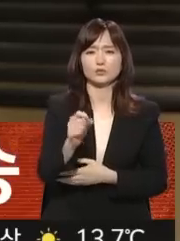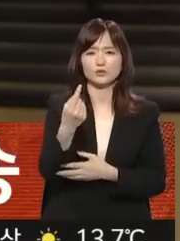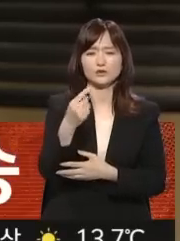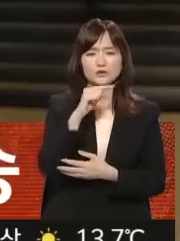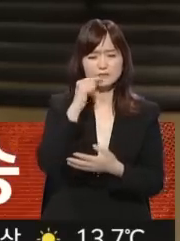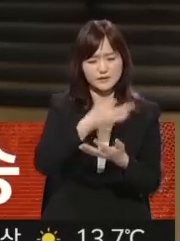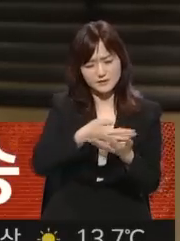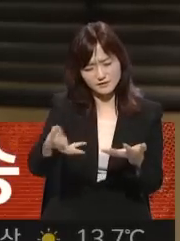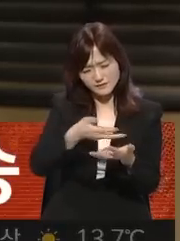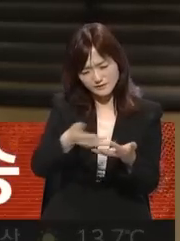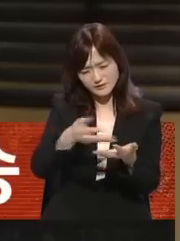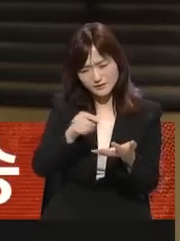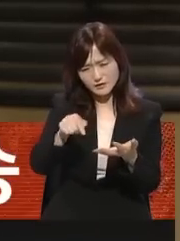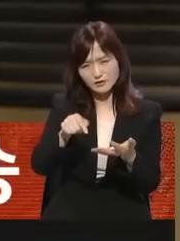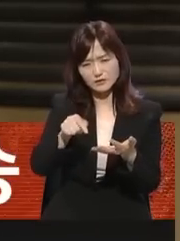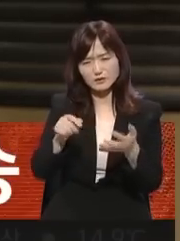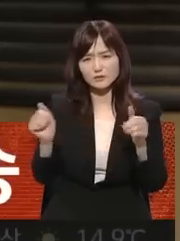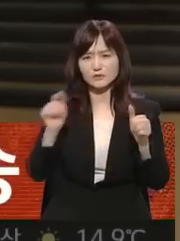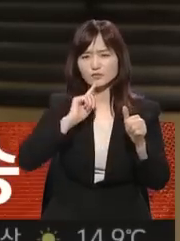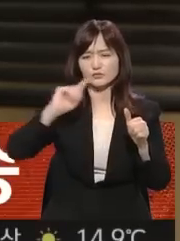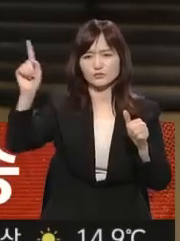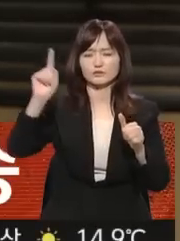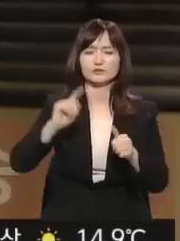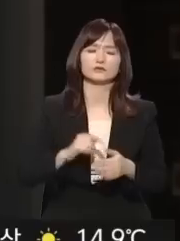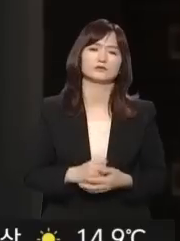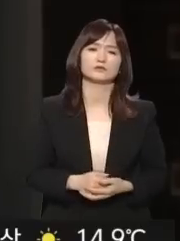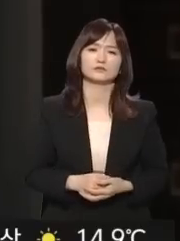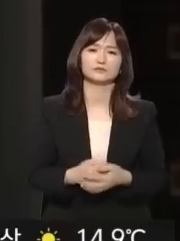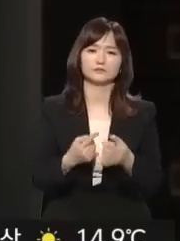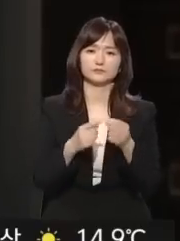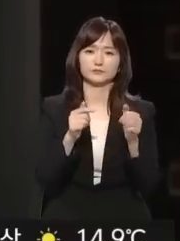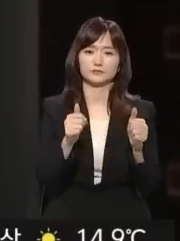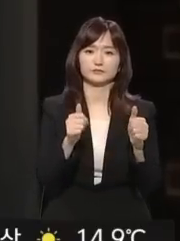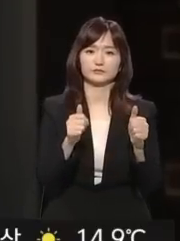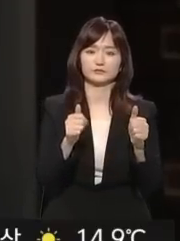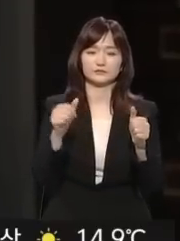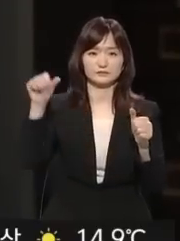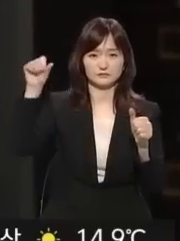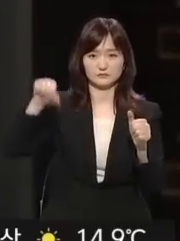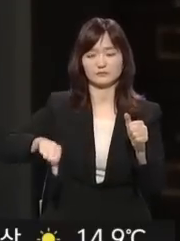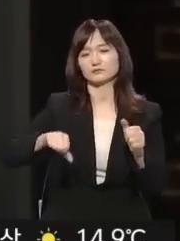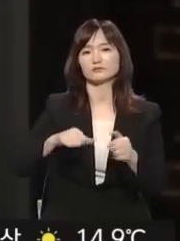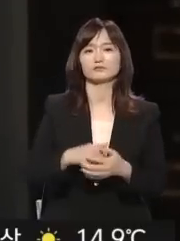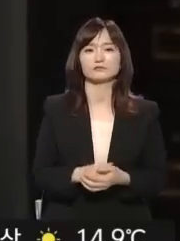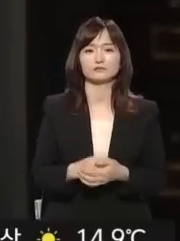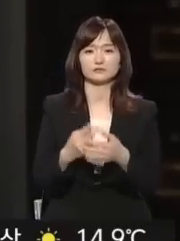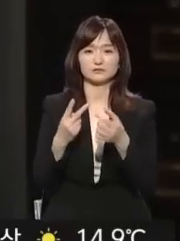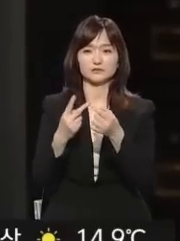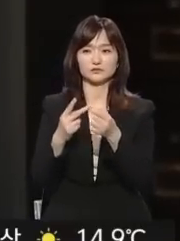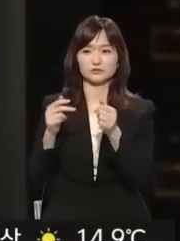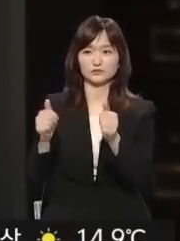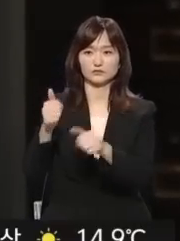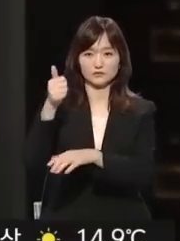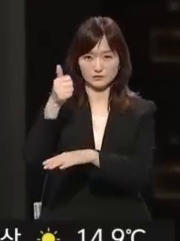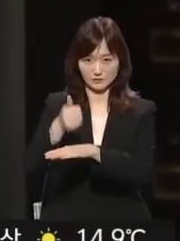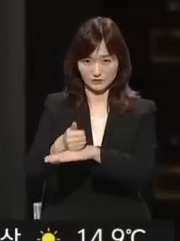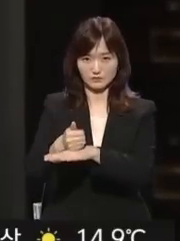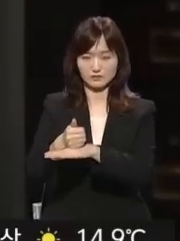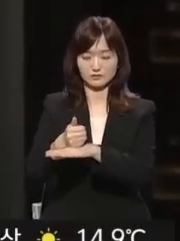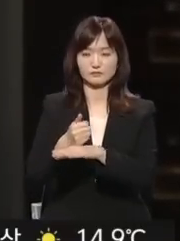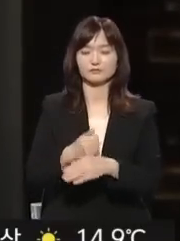이런 취지로 소송을 제기했던 겁니다 자 그런데 1심에서는 페소를 했단 말이죠 항소심 결과가 나온